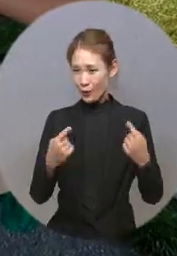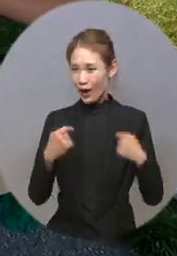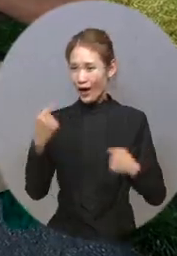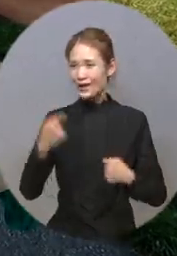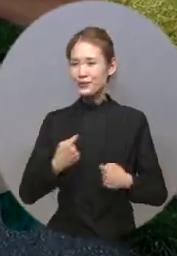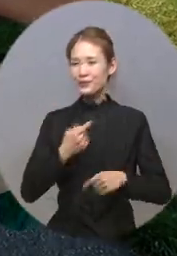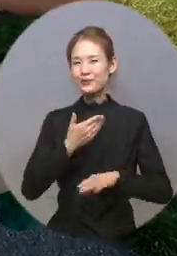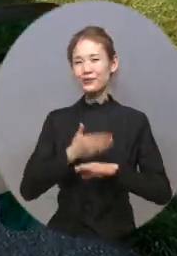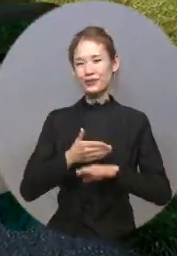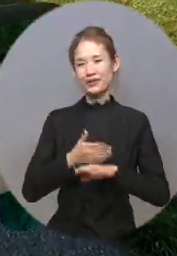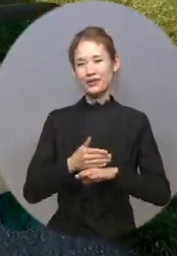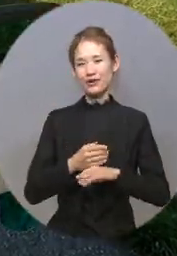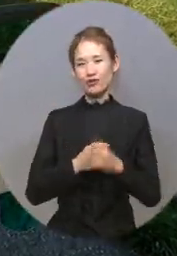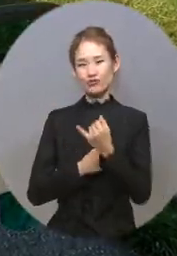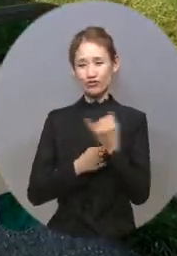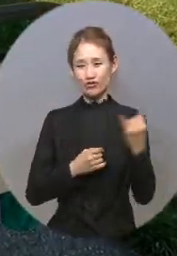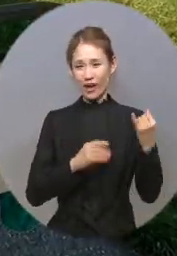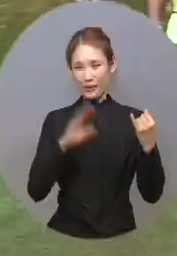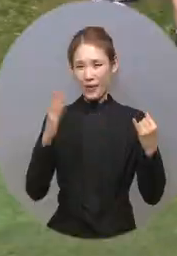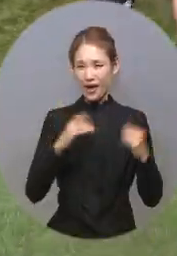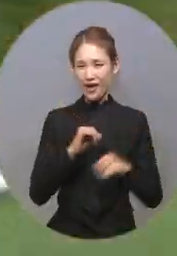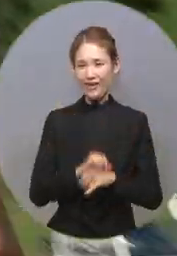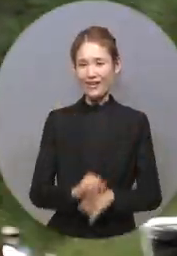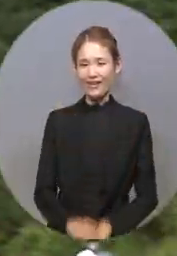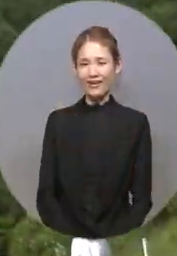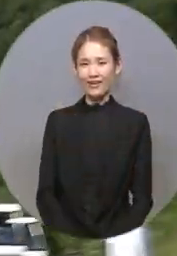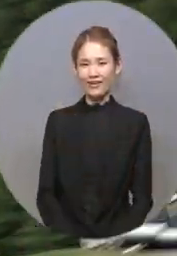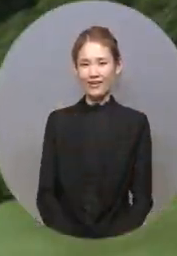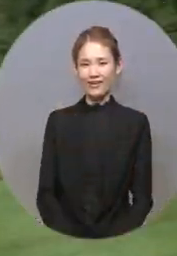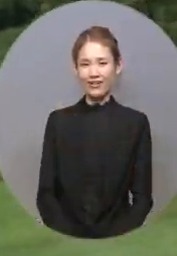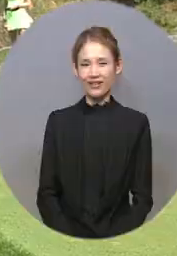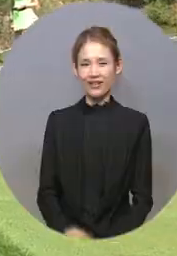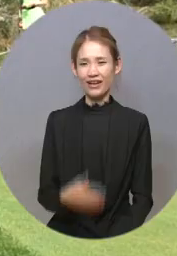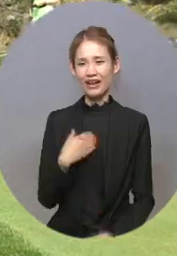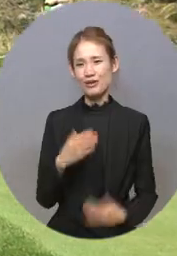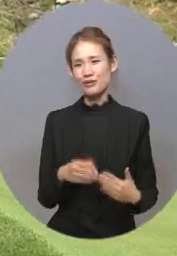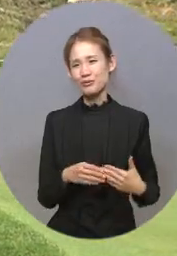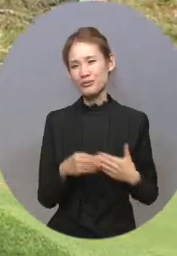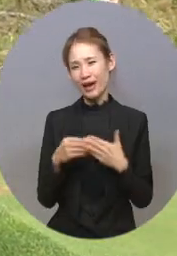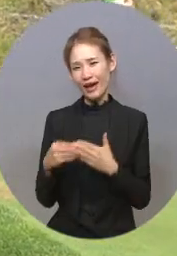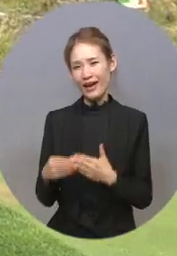야, 니네 왜 이렇게 잘 쳐? 어, 나 좀 데려가.